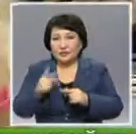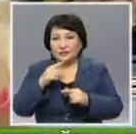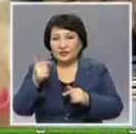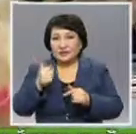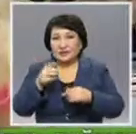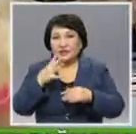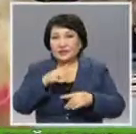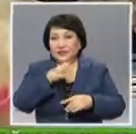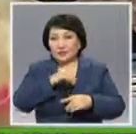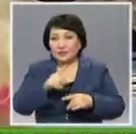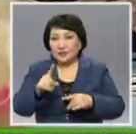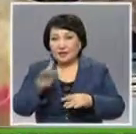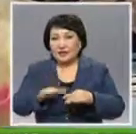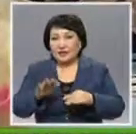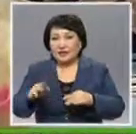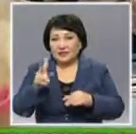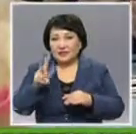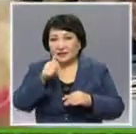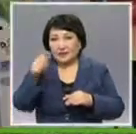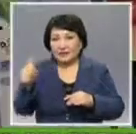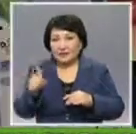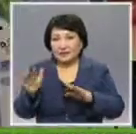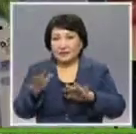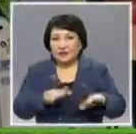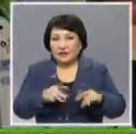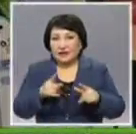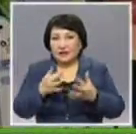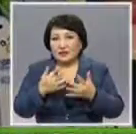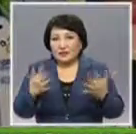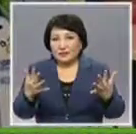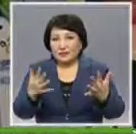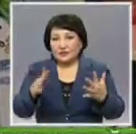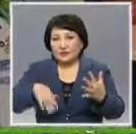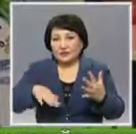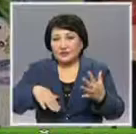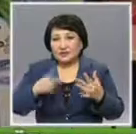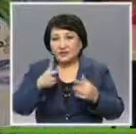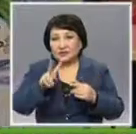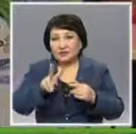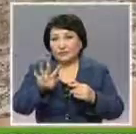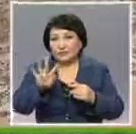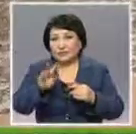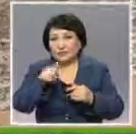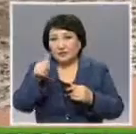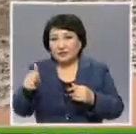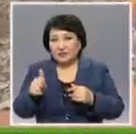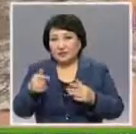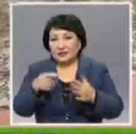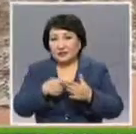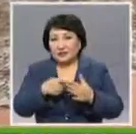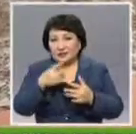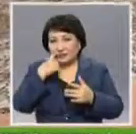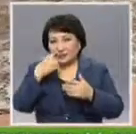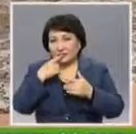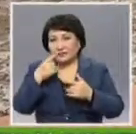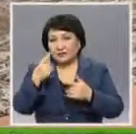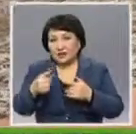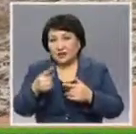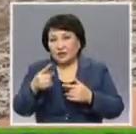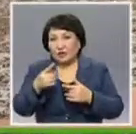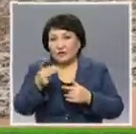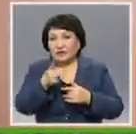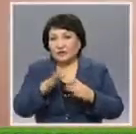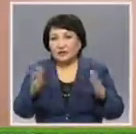болғандықтан балғындар 2 сағаттай уақыт қана болады екен. Ал кейін үйренісіп кеткен соң 24 сағат осында болмақ. Саялы ықшамауданында бой көтерген